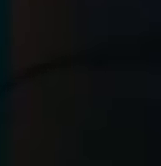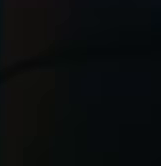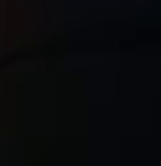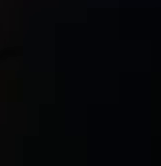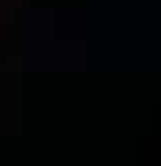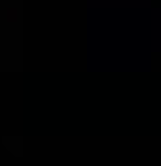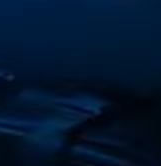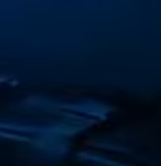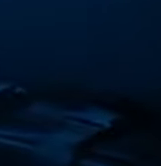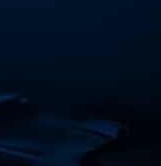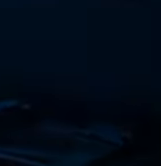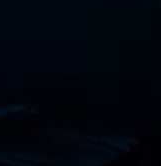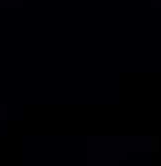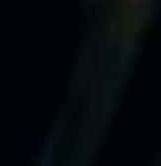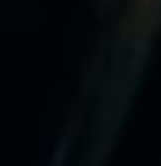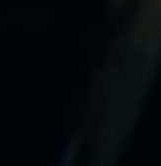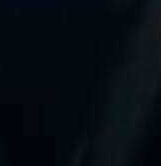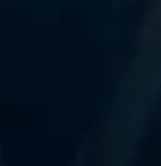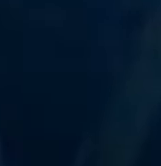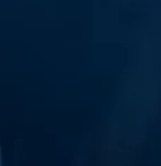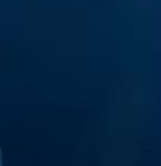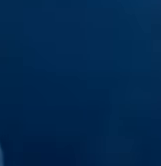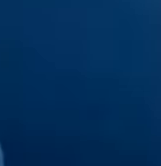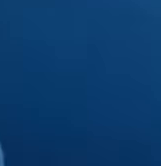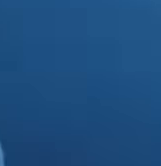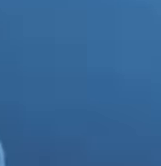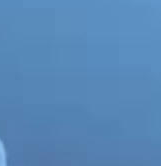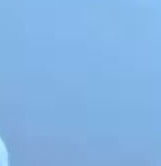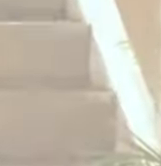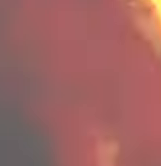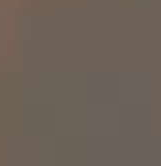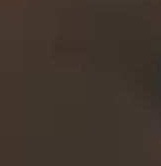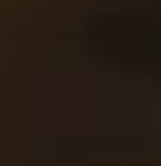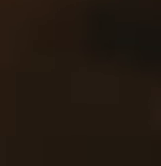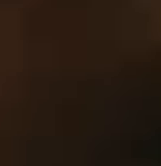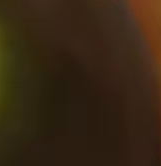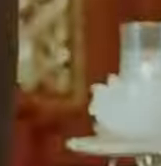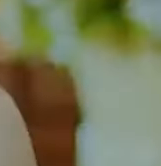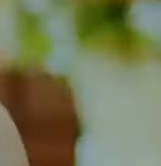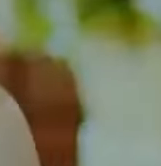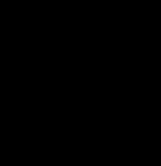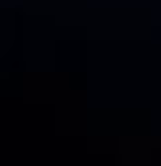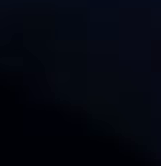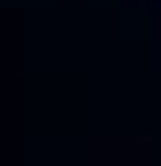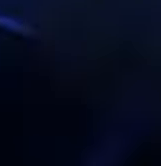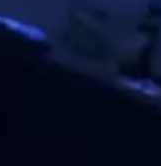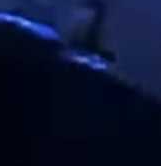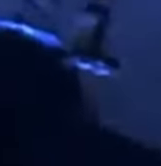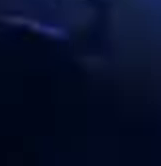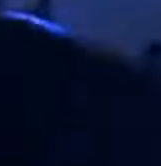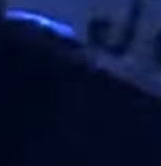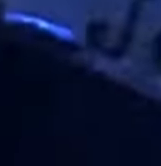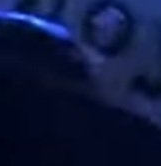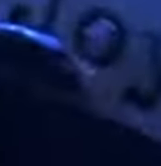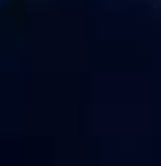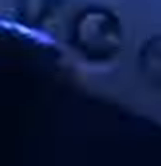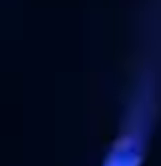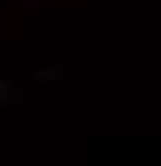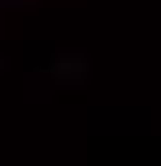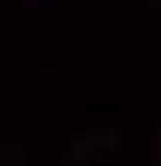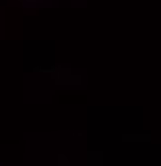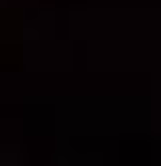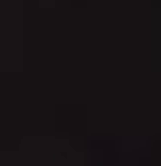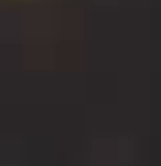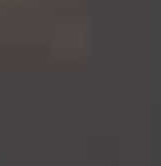can change that one day in your life? Kung maibabalik ko lang ang panahon, sana maging masaya na